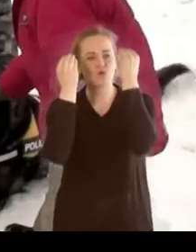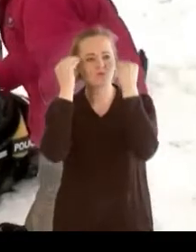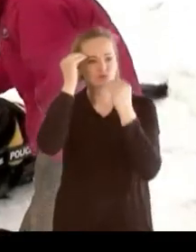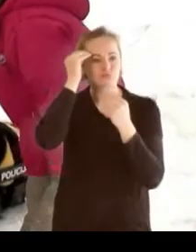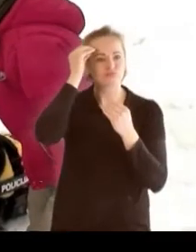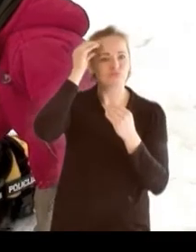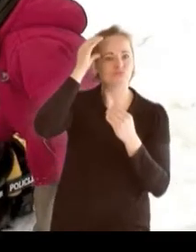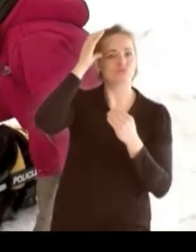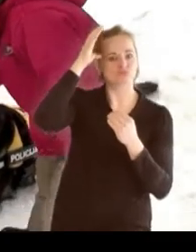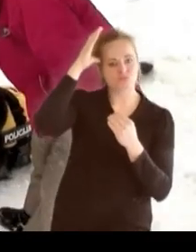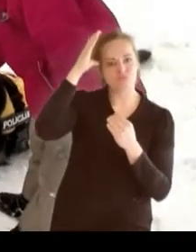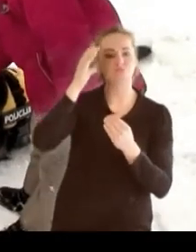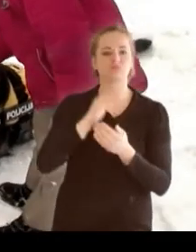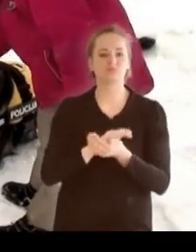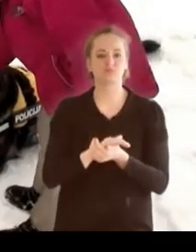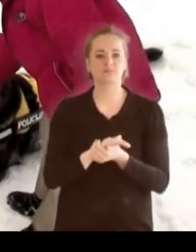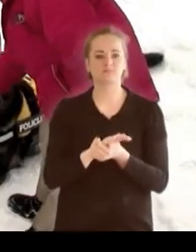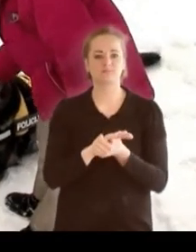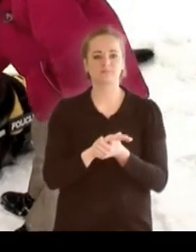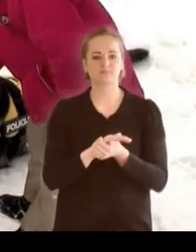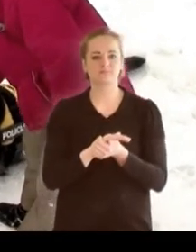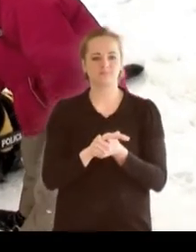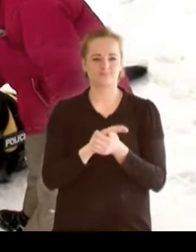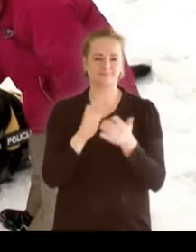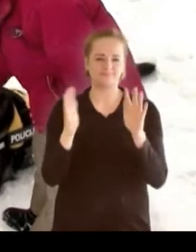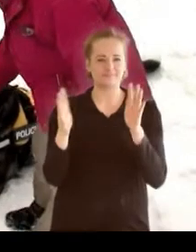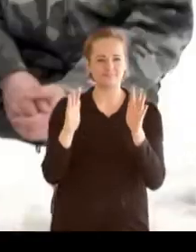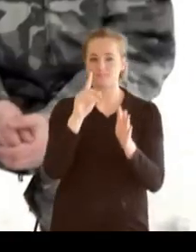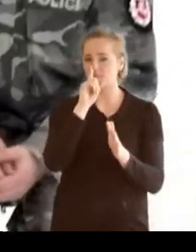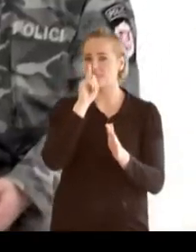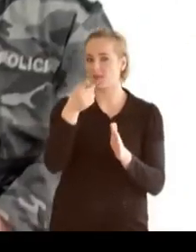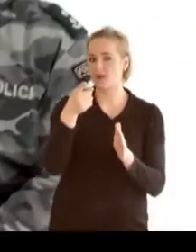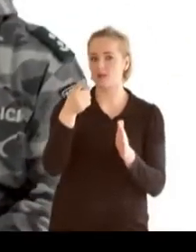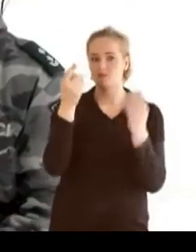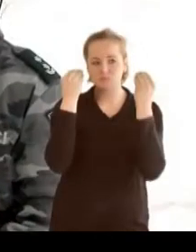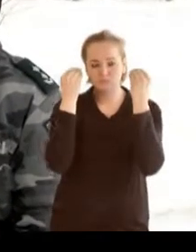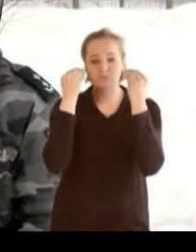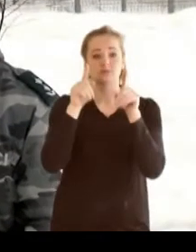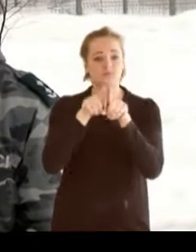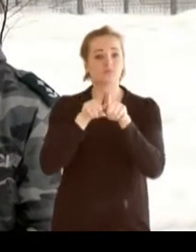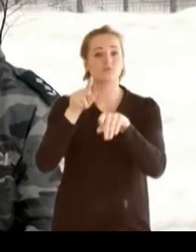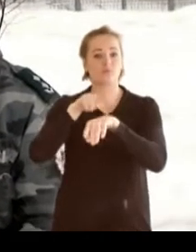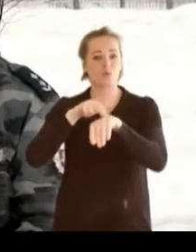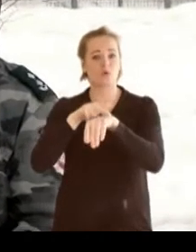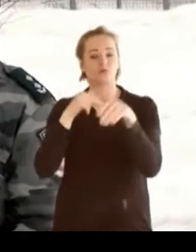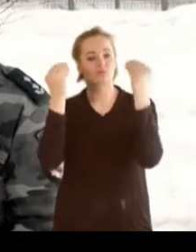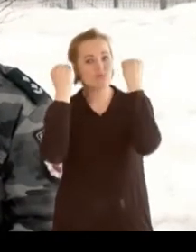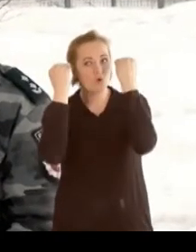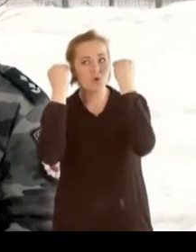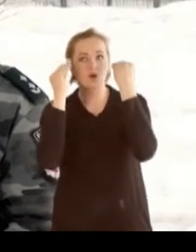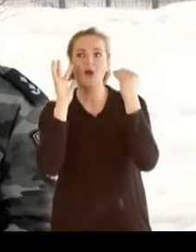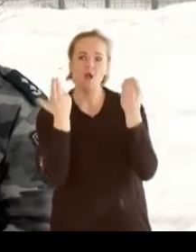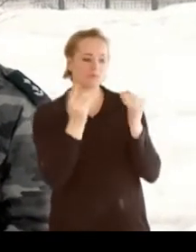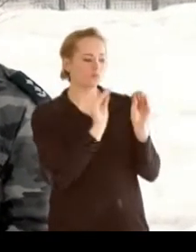Šioj mokykloj mokslai trunka vienerius metus tam, kad